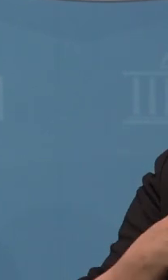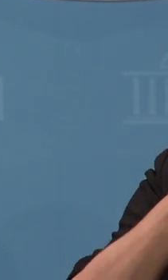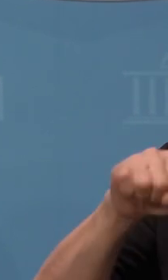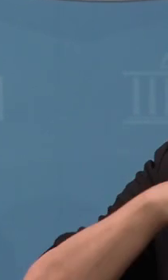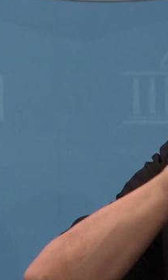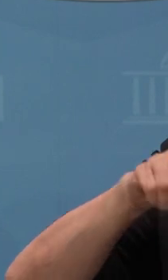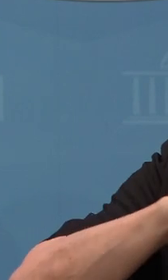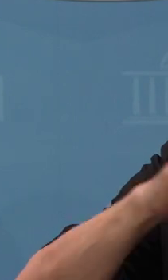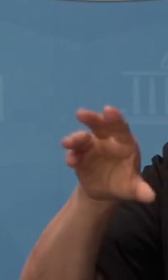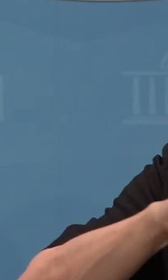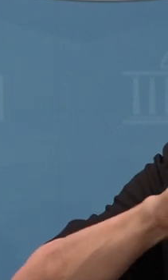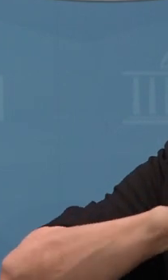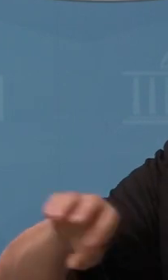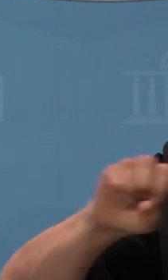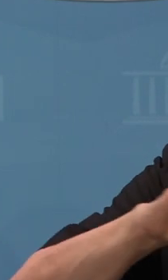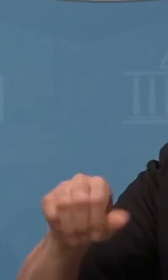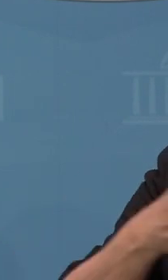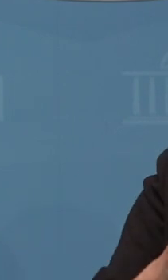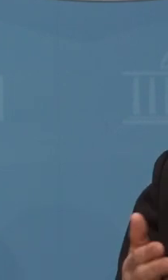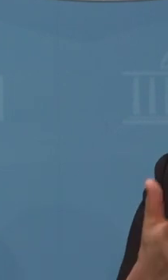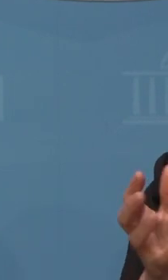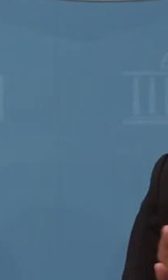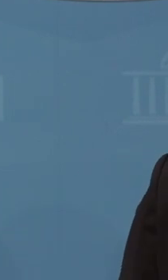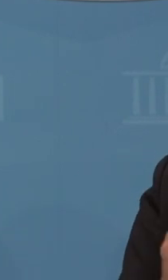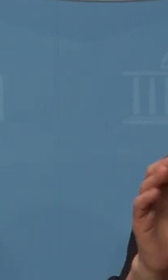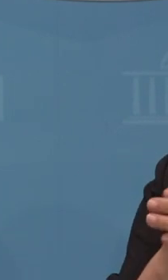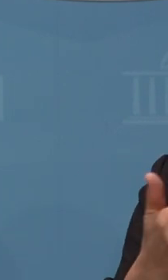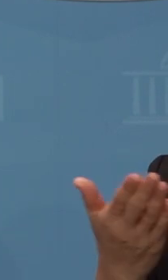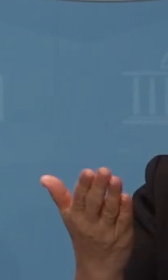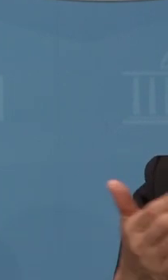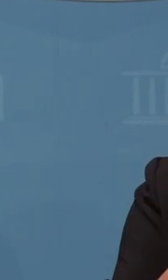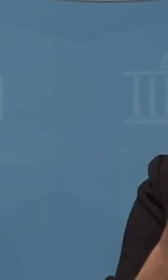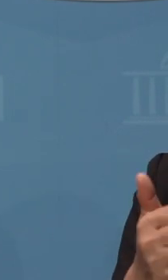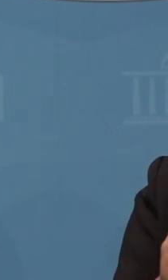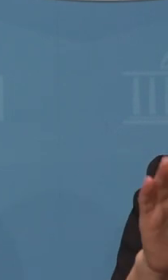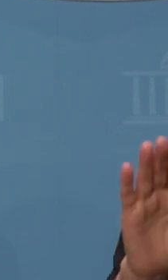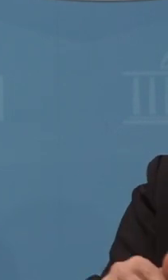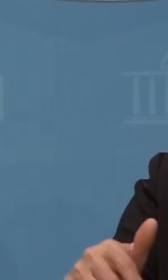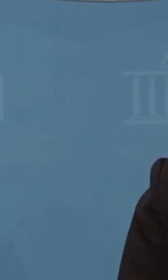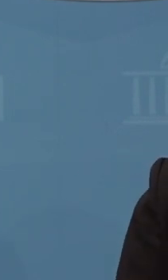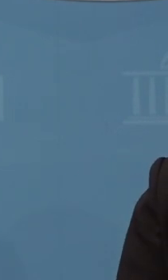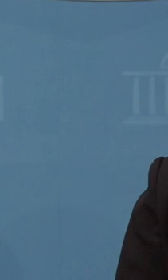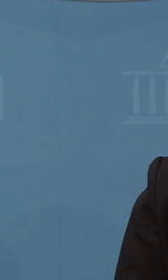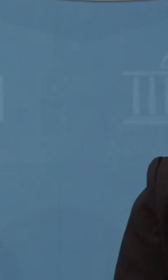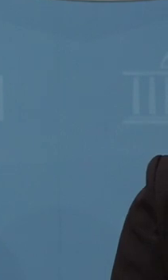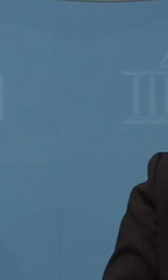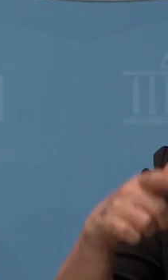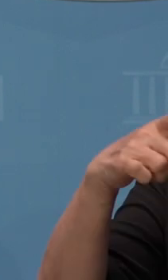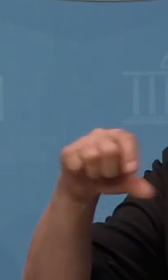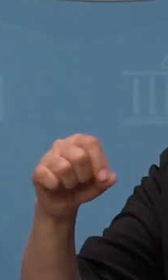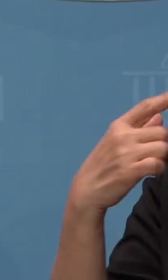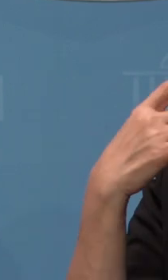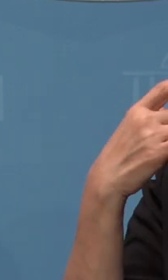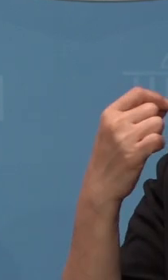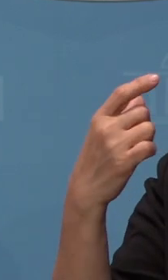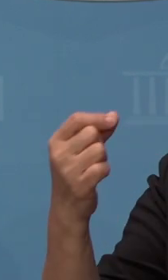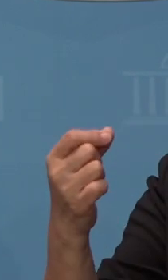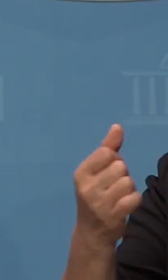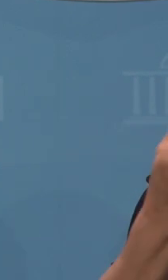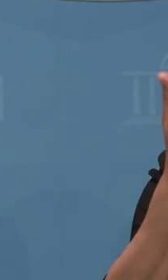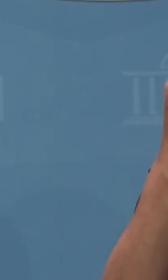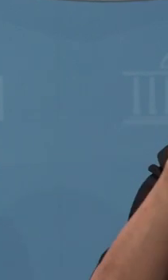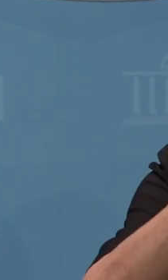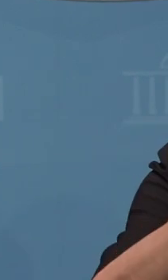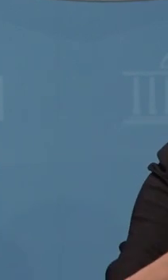시찰단 파견을 위한 한일 간 2차 실무회의가 오늘 화상으로 개최됩니다. 일본은 여전히 다핵종